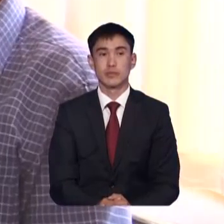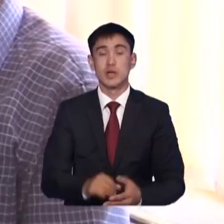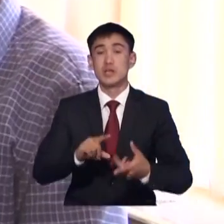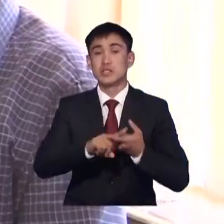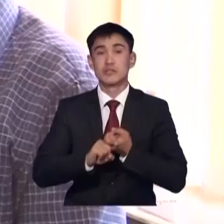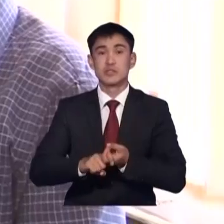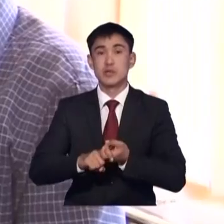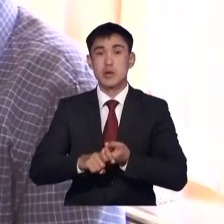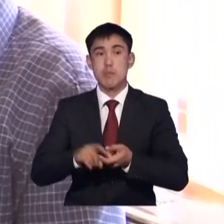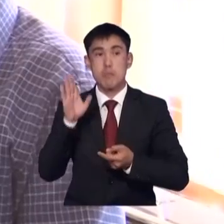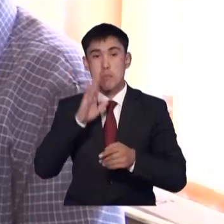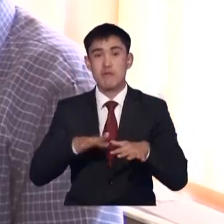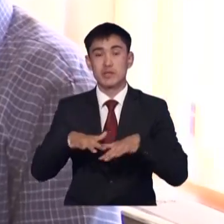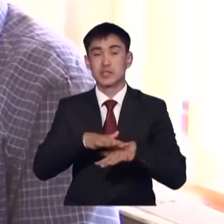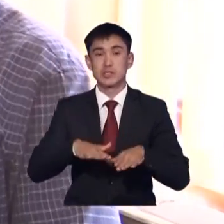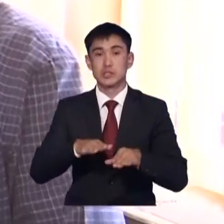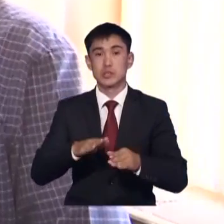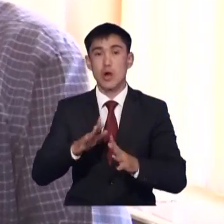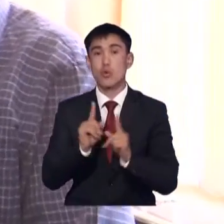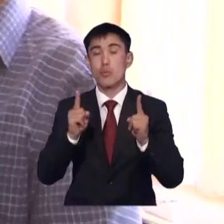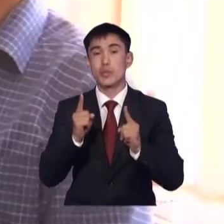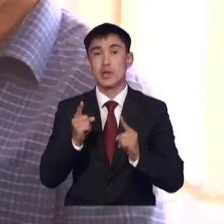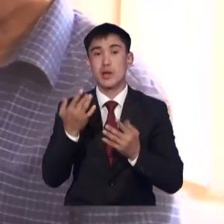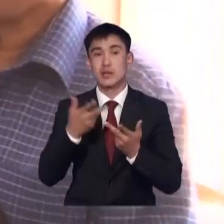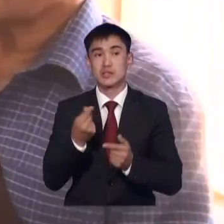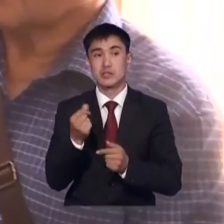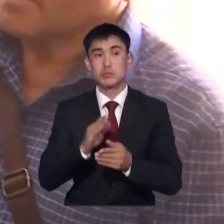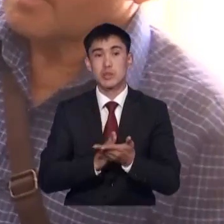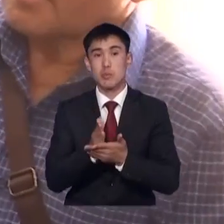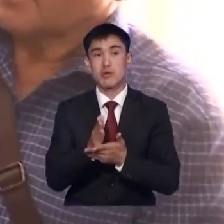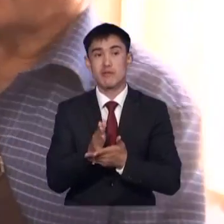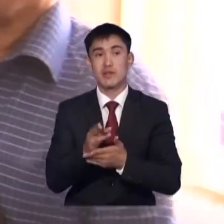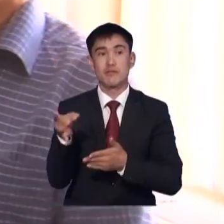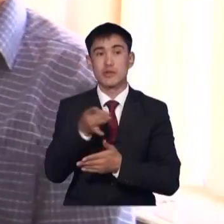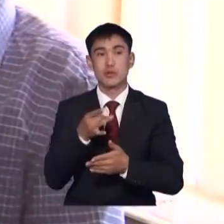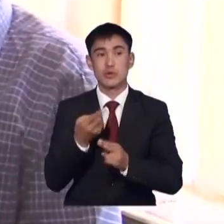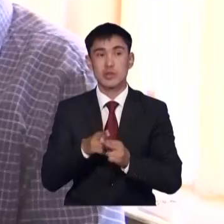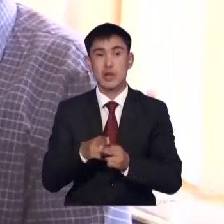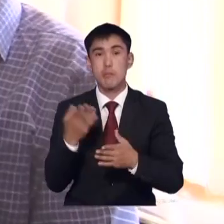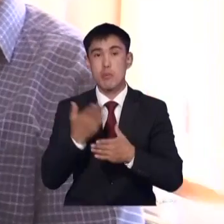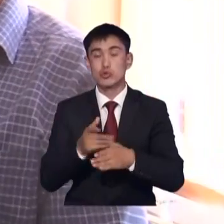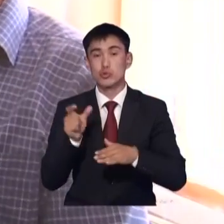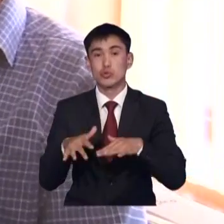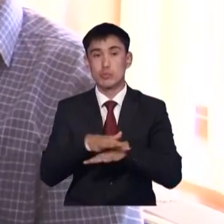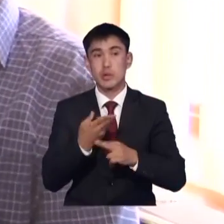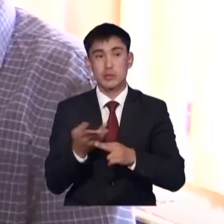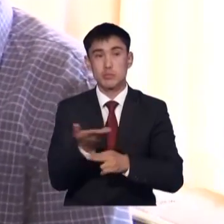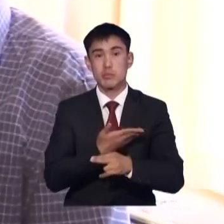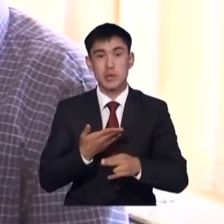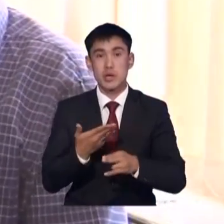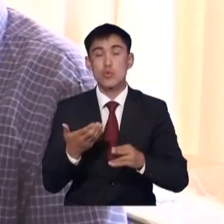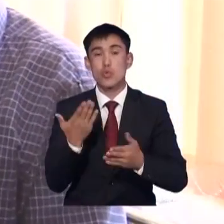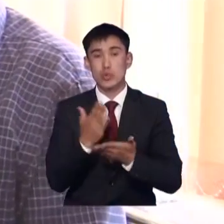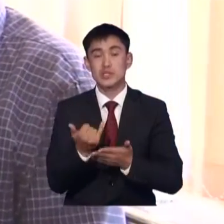в связи с паводковой ситуацией в нашей стране огромное количество денежных средств было направлено в те регионы дабы помочь людям поэтому мы испытываем